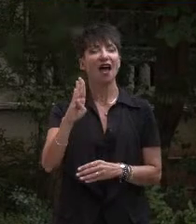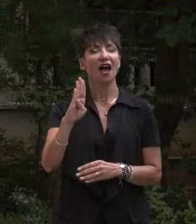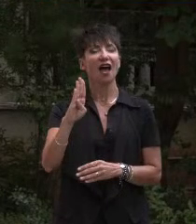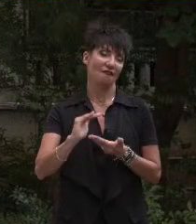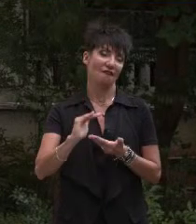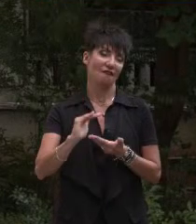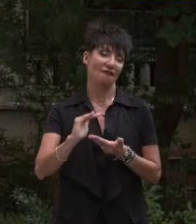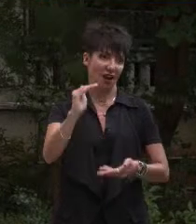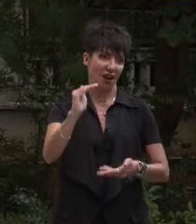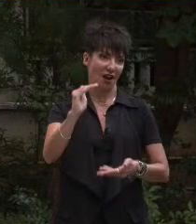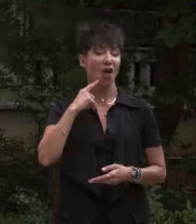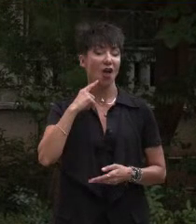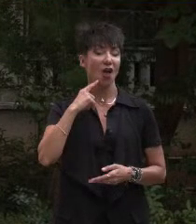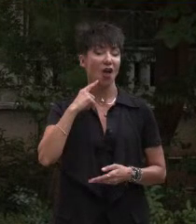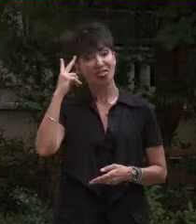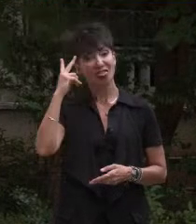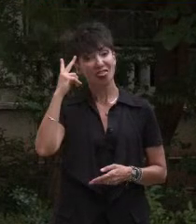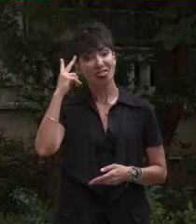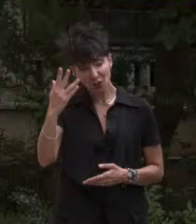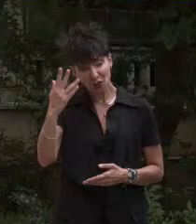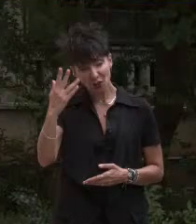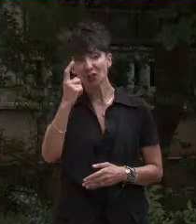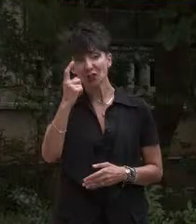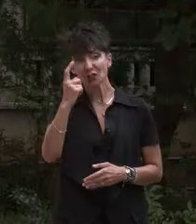2ο Γυμνάσιο Κέρκυρας.